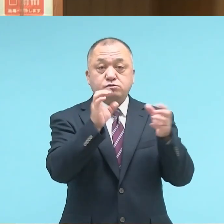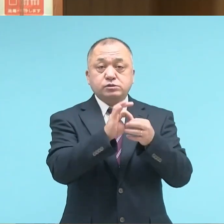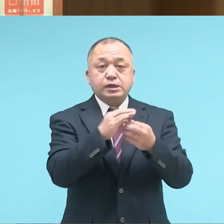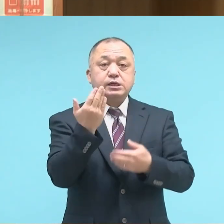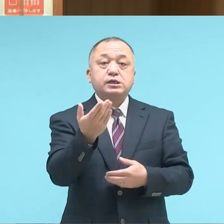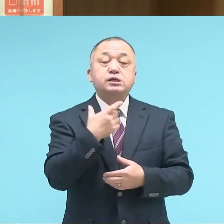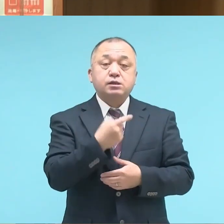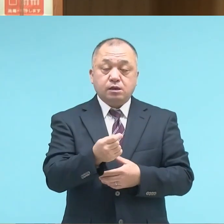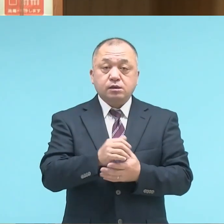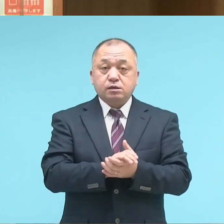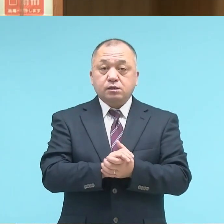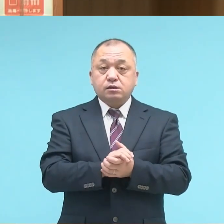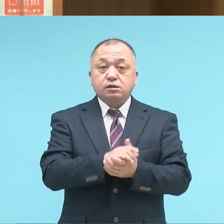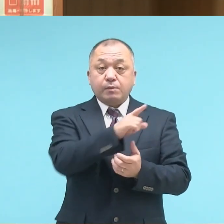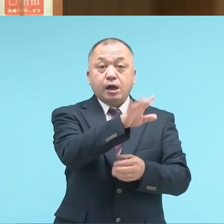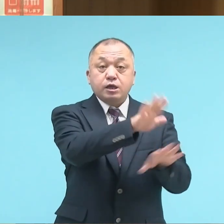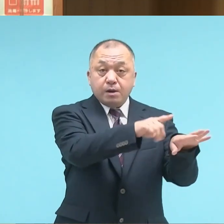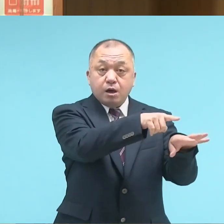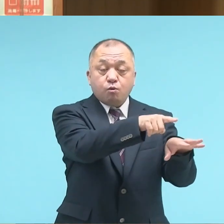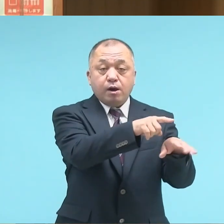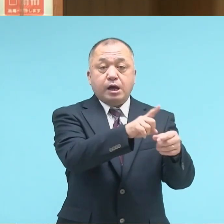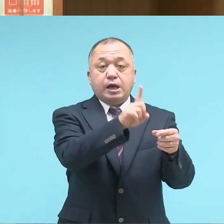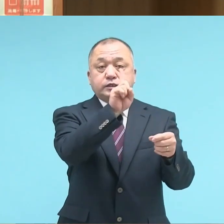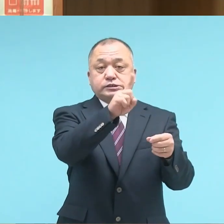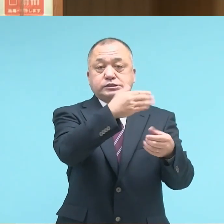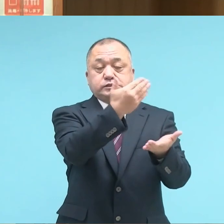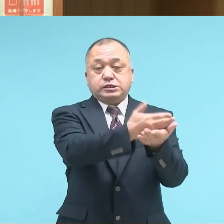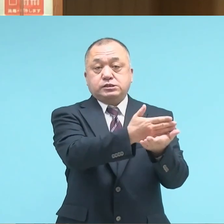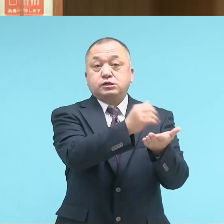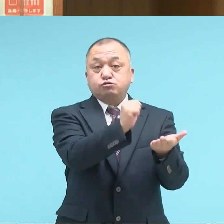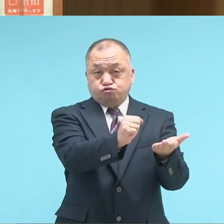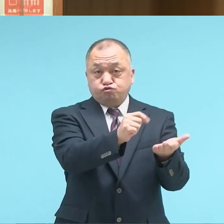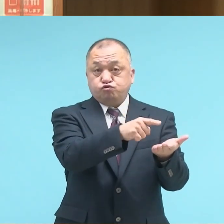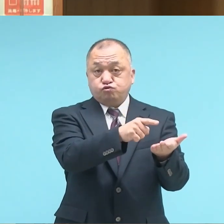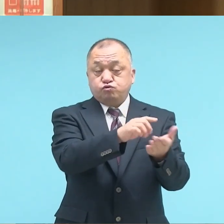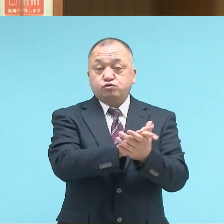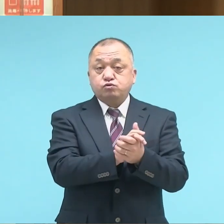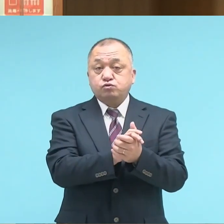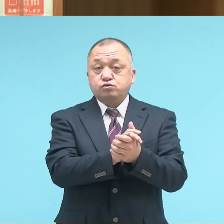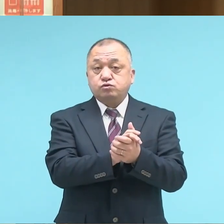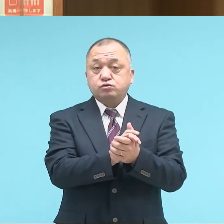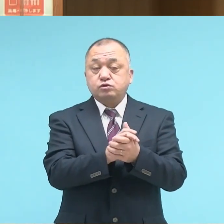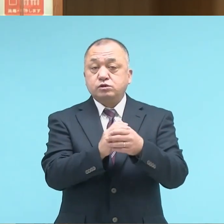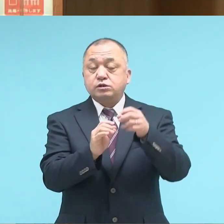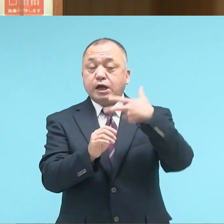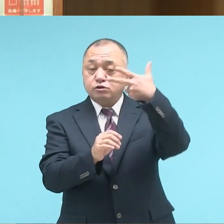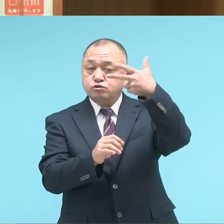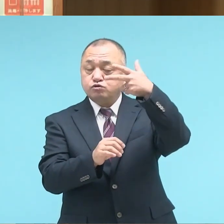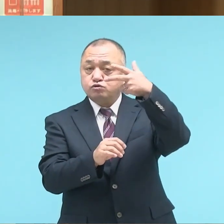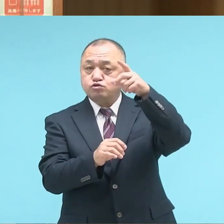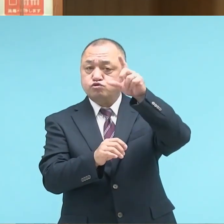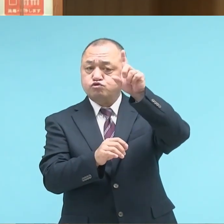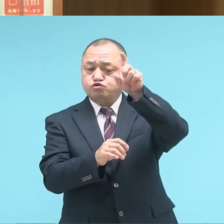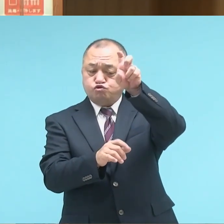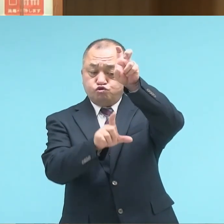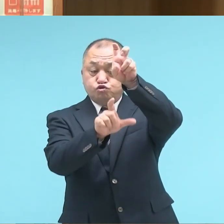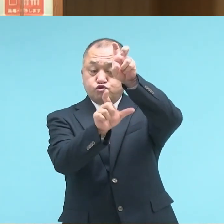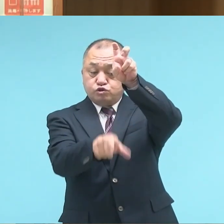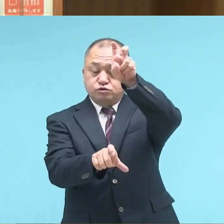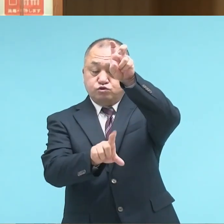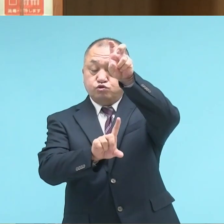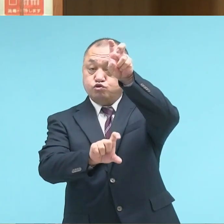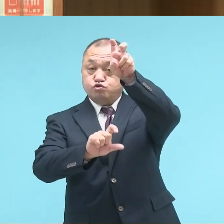ども、これは今、一時停止していますが、これを、来週の16日以降、15日までで、その